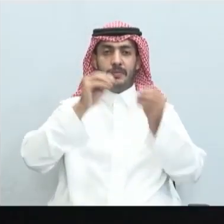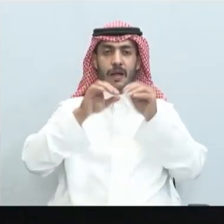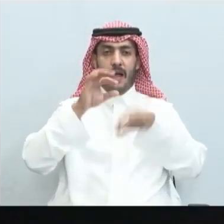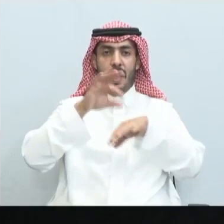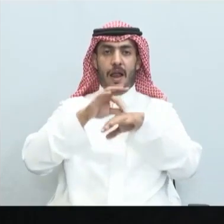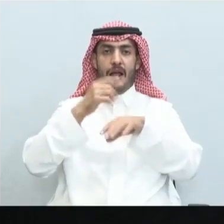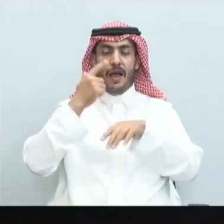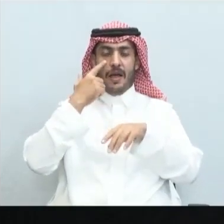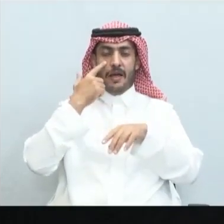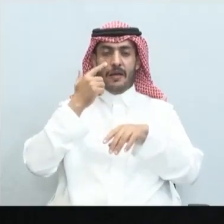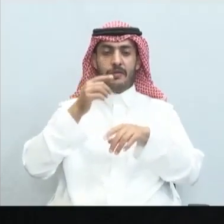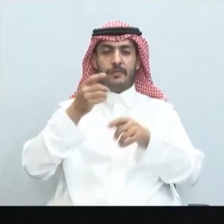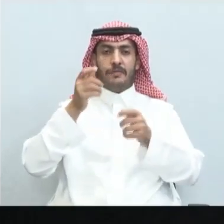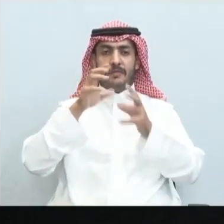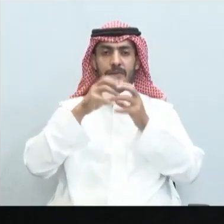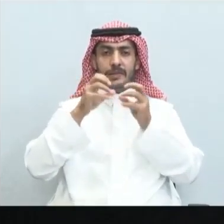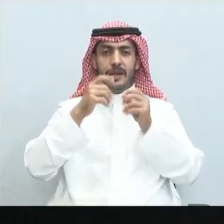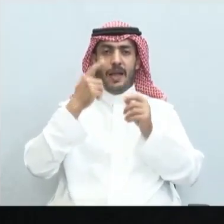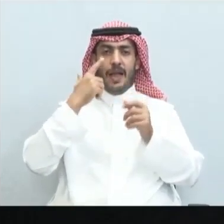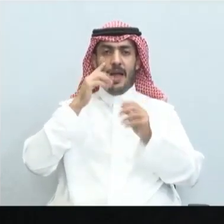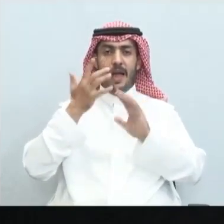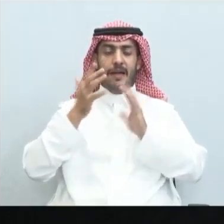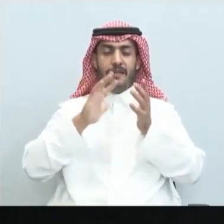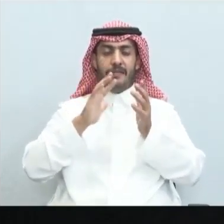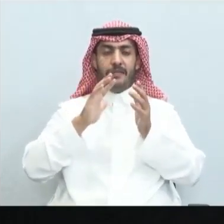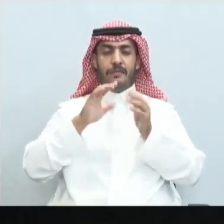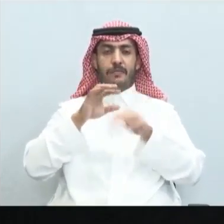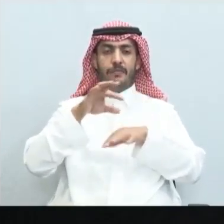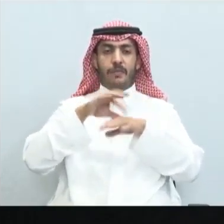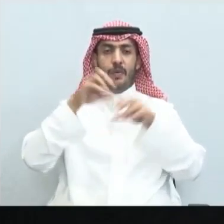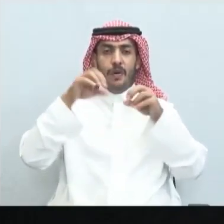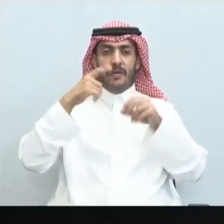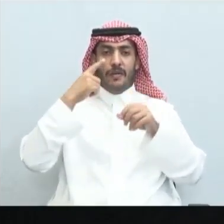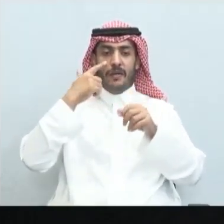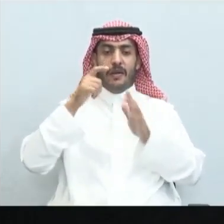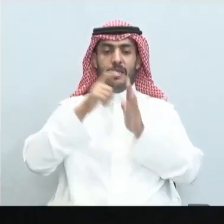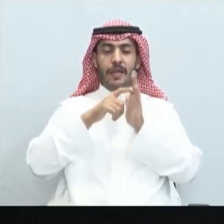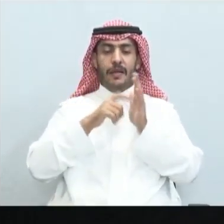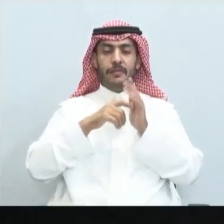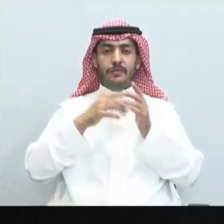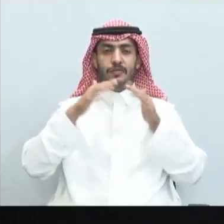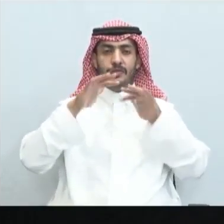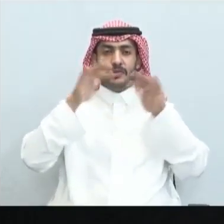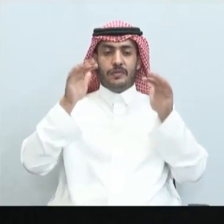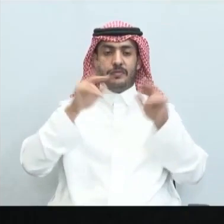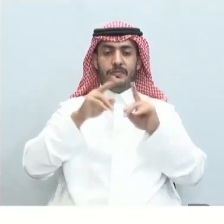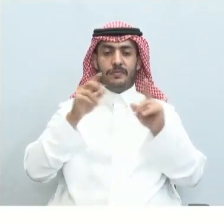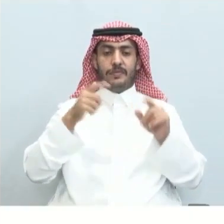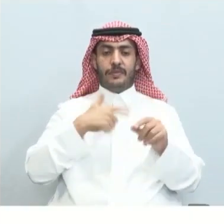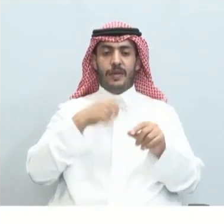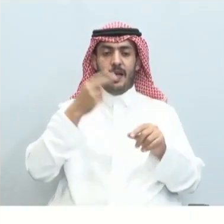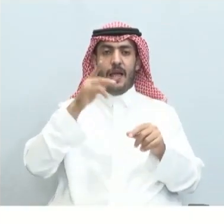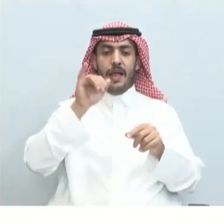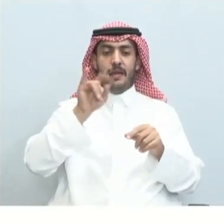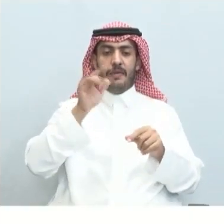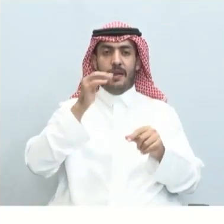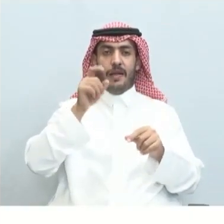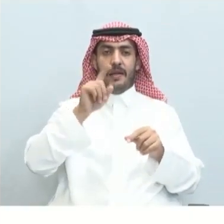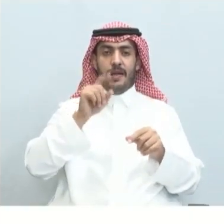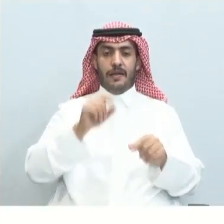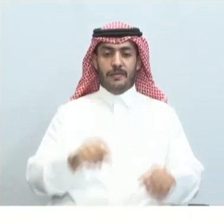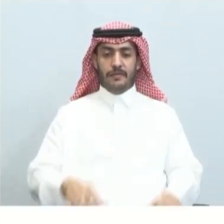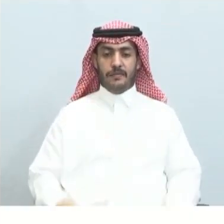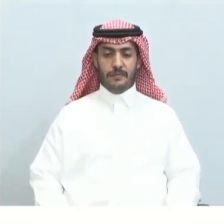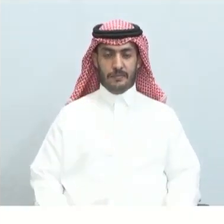المخلوقات الحيه تصنيف المخلوقات الحيه الانظمه البيئيه هذا هو علم الاحياء